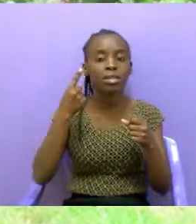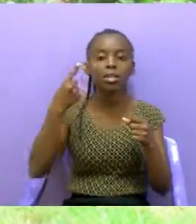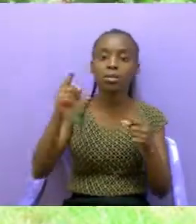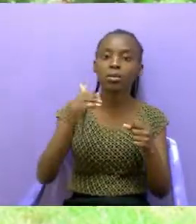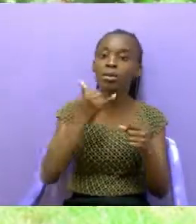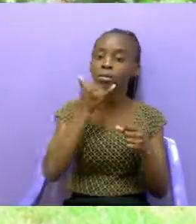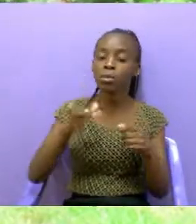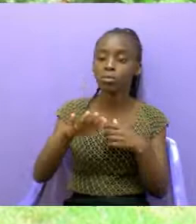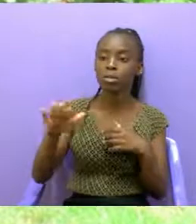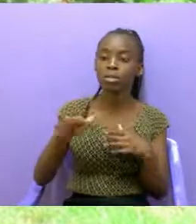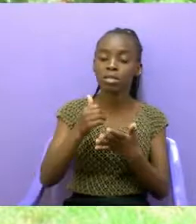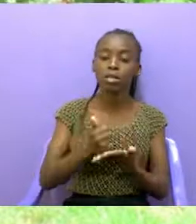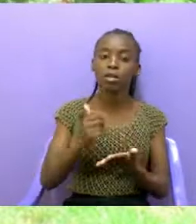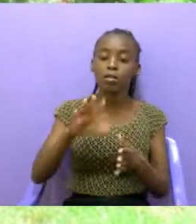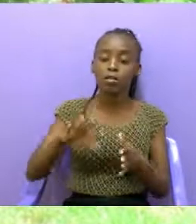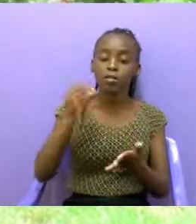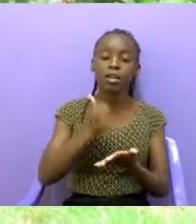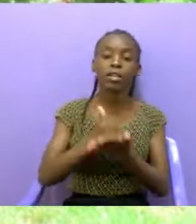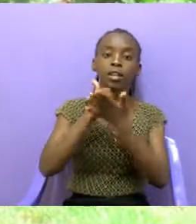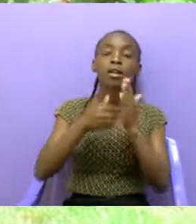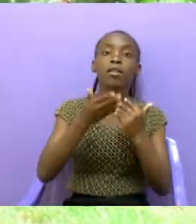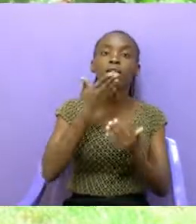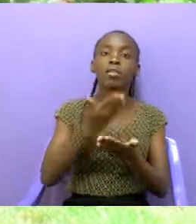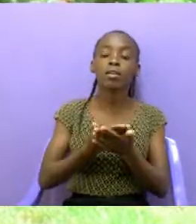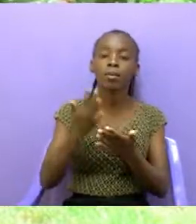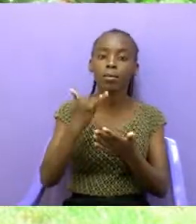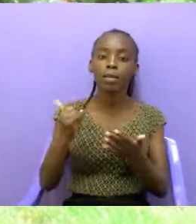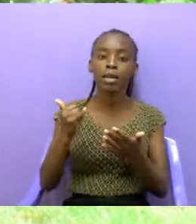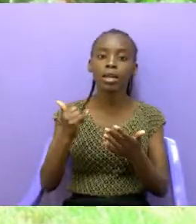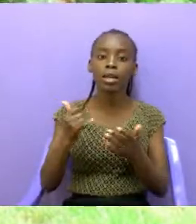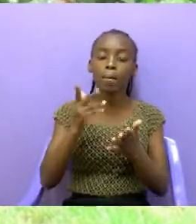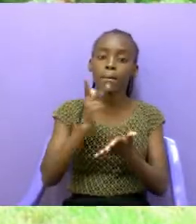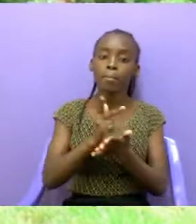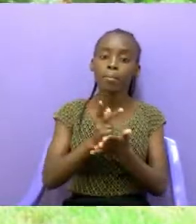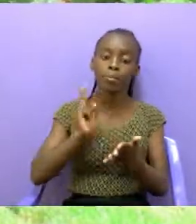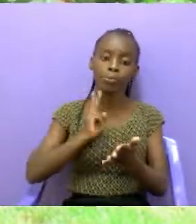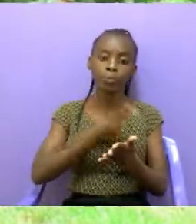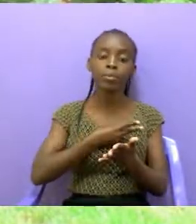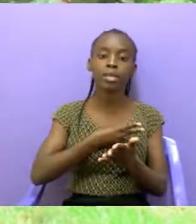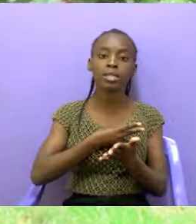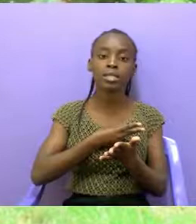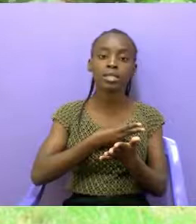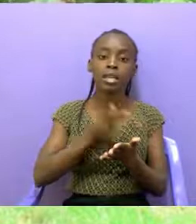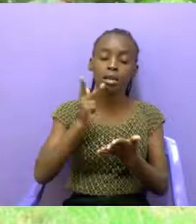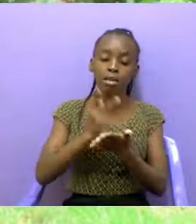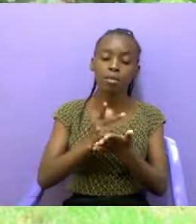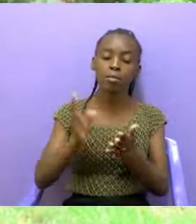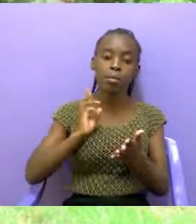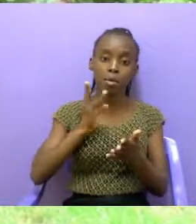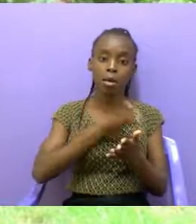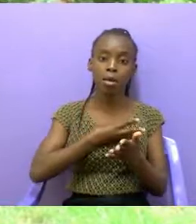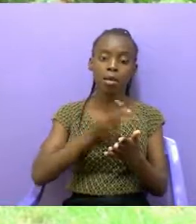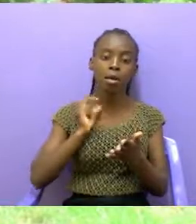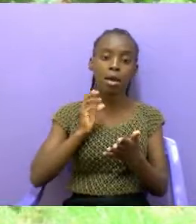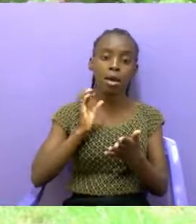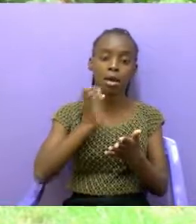kusaidika. Tunakushukuru Bwana maana unatuhifadhi. Unapotuhifadhi, unahifadhi na jamii zetu, unatuhifadhi na uhai wetu.